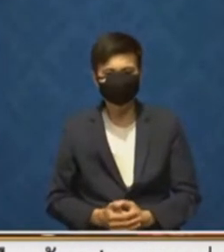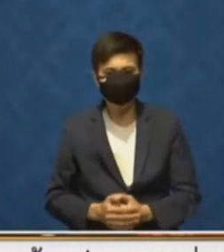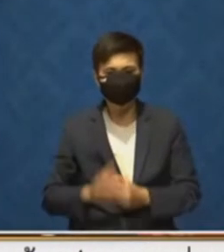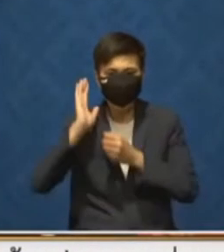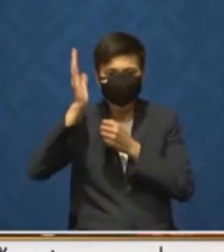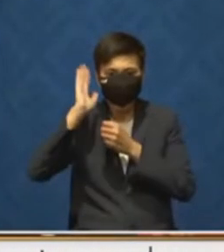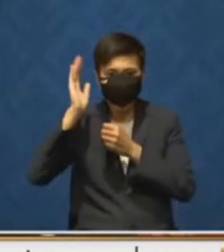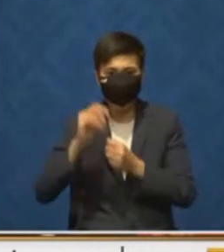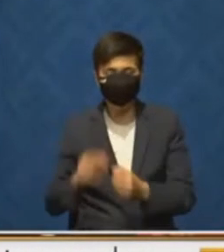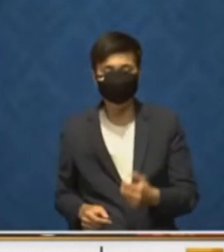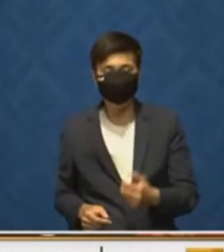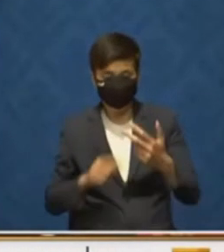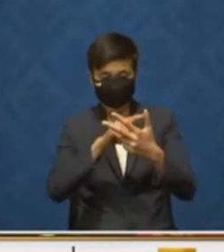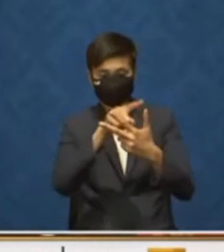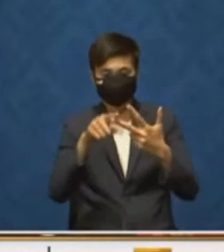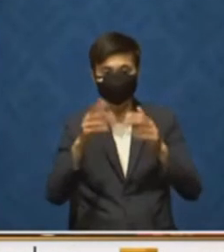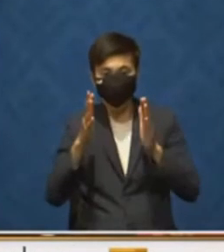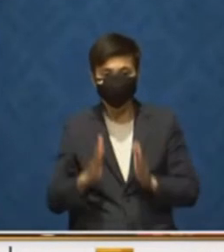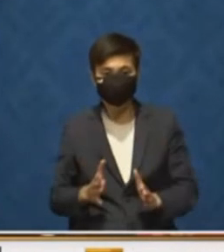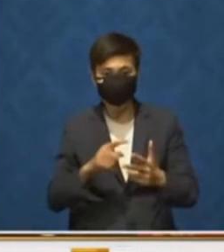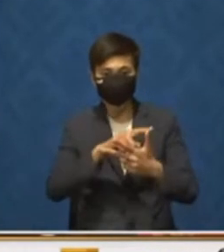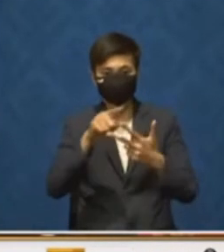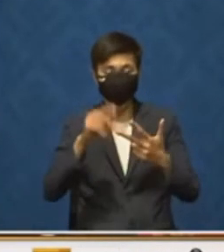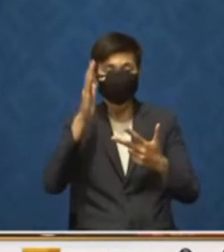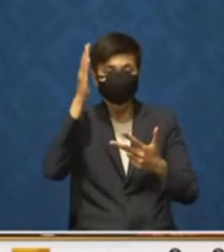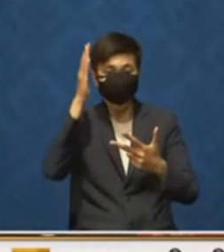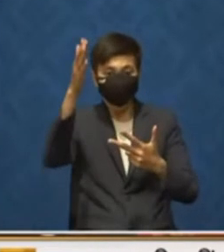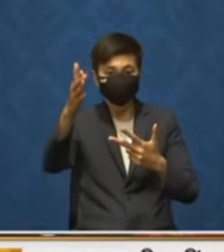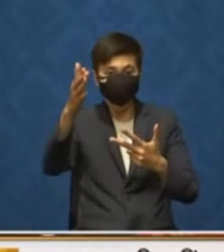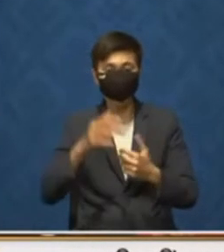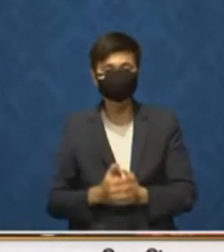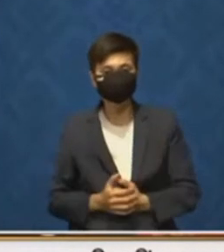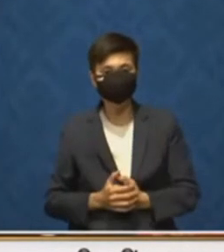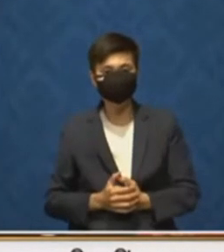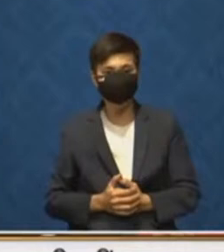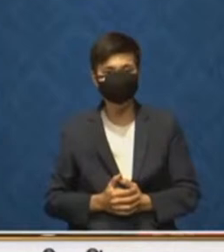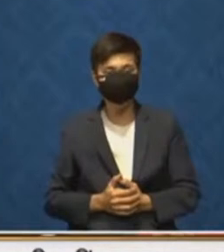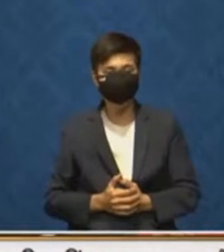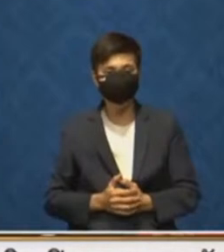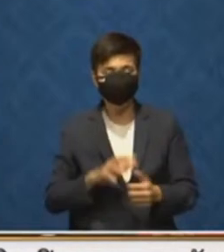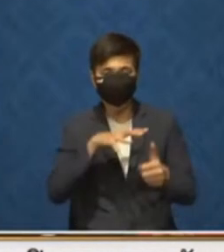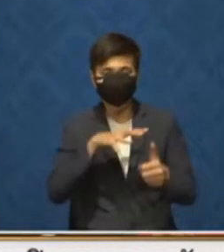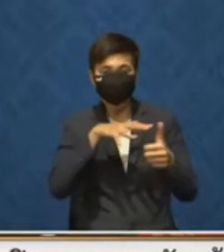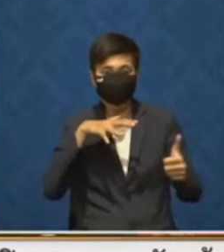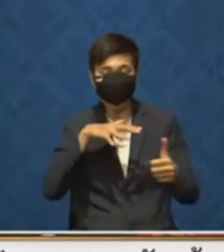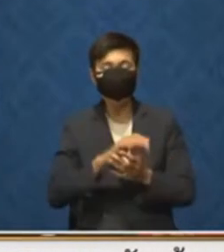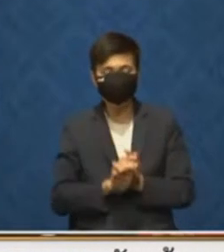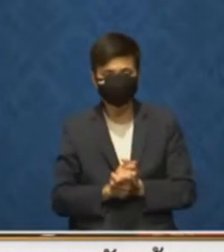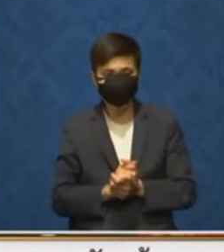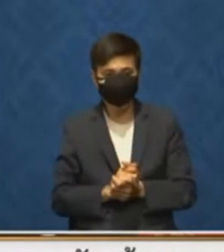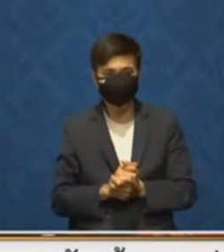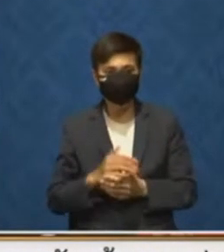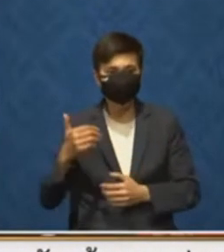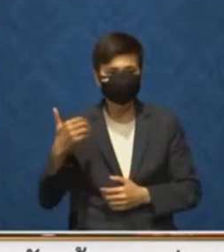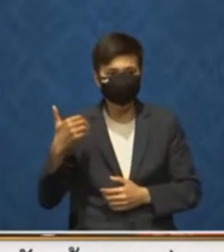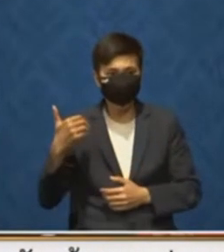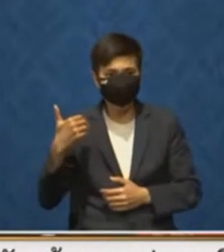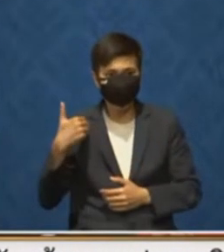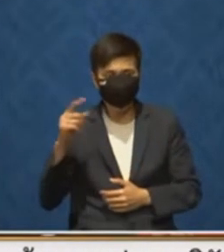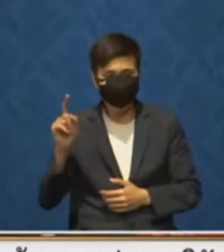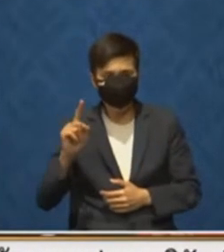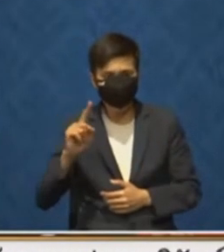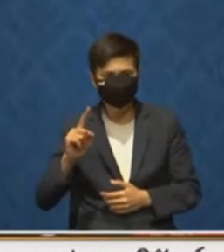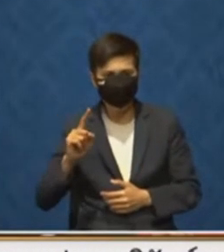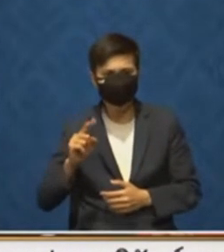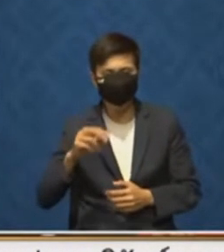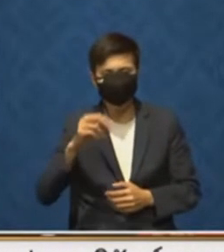3แกนแห่งอนาคตก็มีฉันทางมติสหบาทามาจากทุกที่ทุก